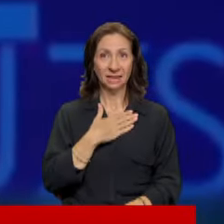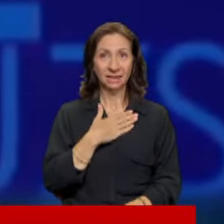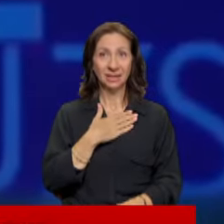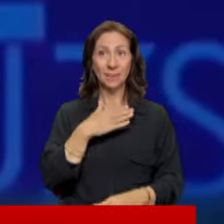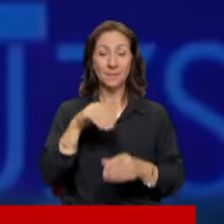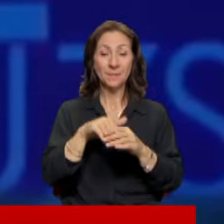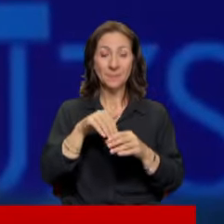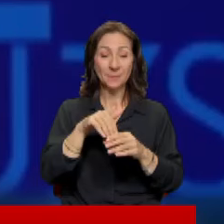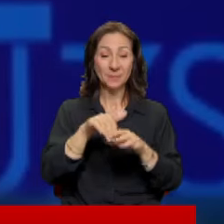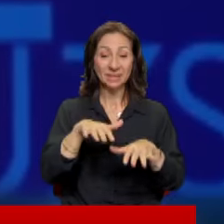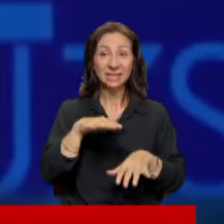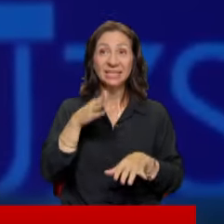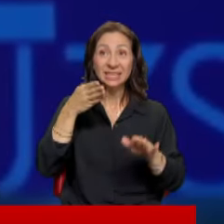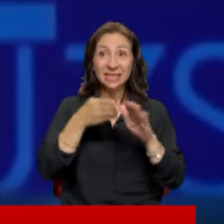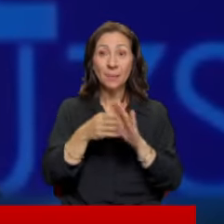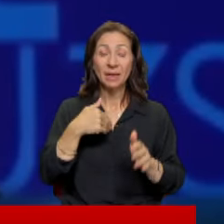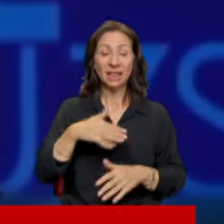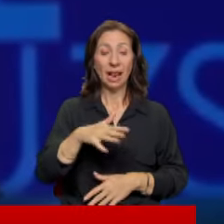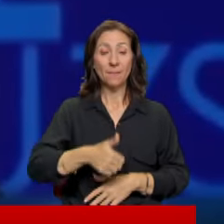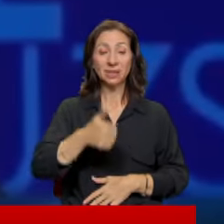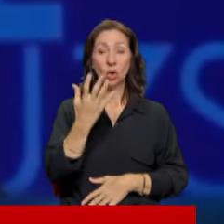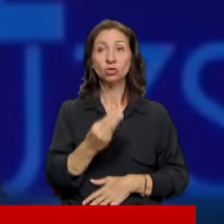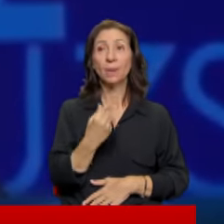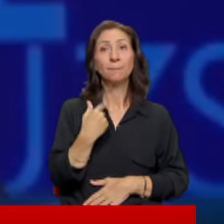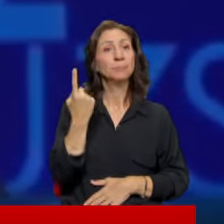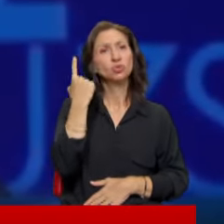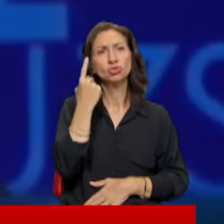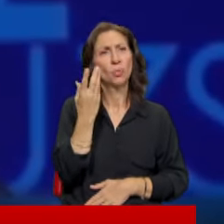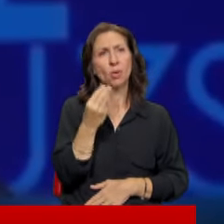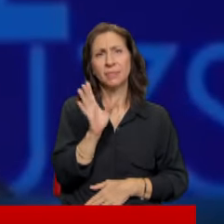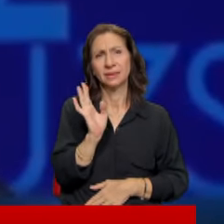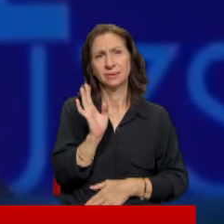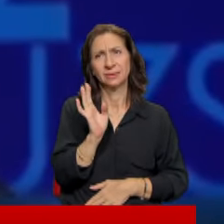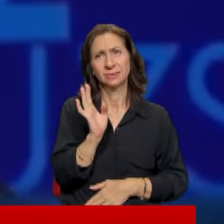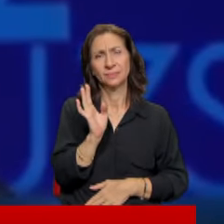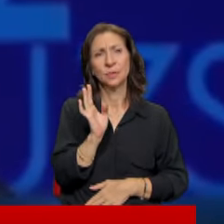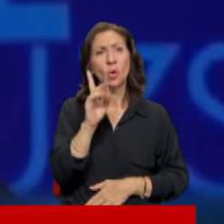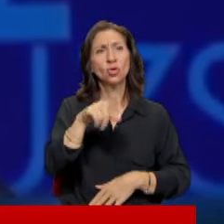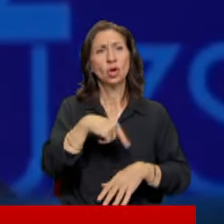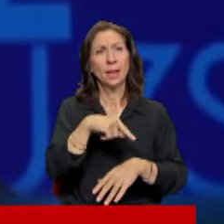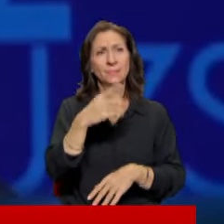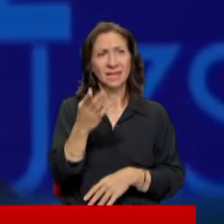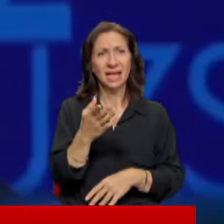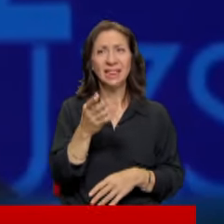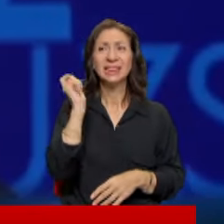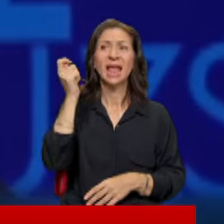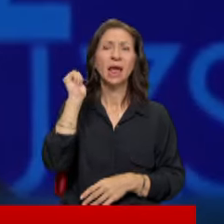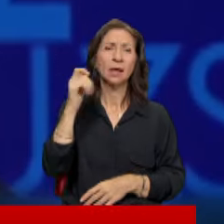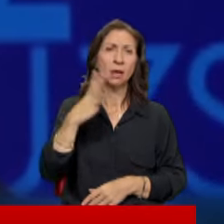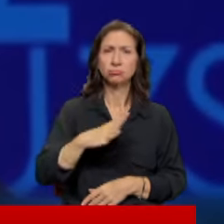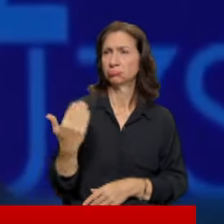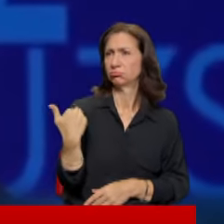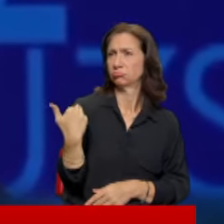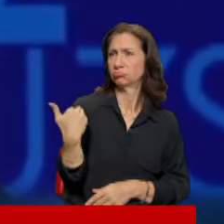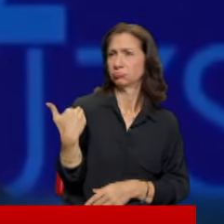parlamentoya girdiğimde de hiçbir zaman ben genel başkan olacağım diye bir düşüncem olmadı o dönemde de delegeler istediği